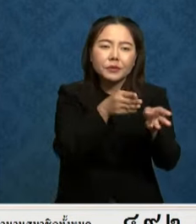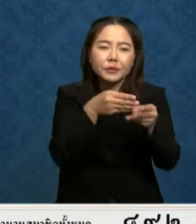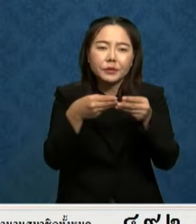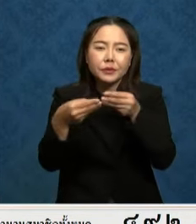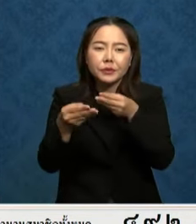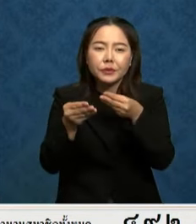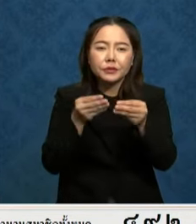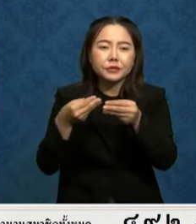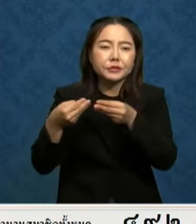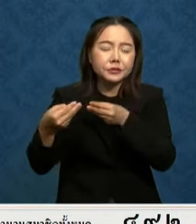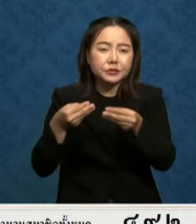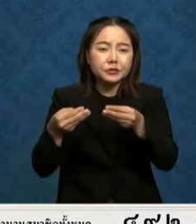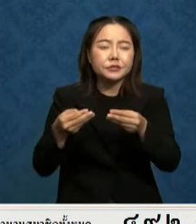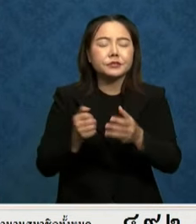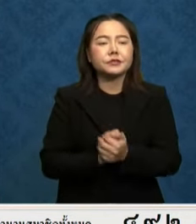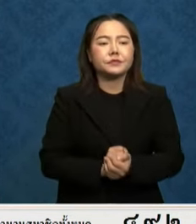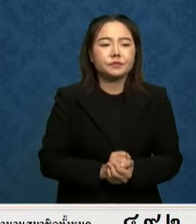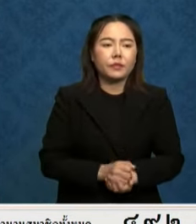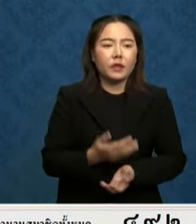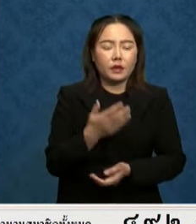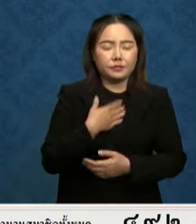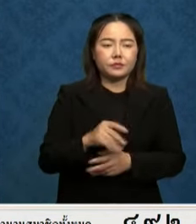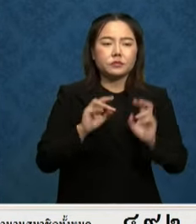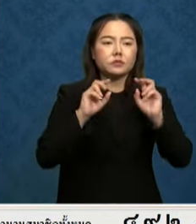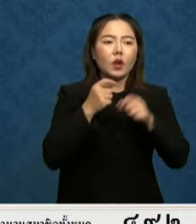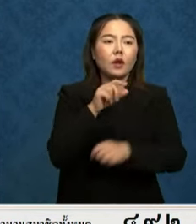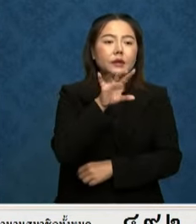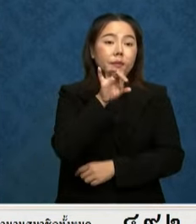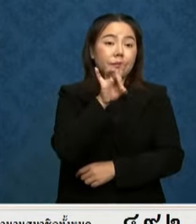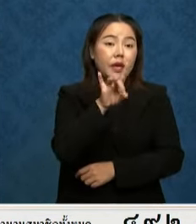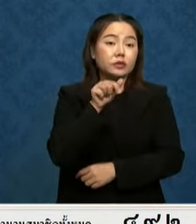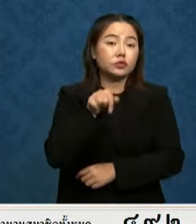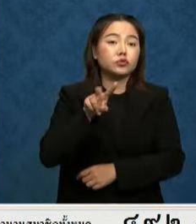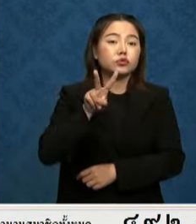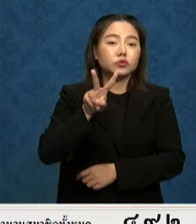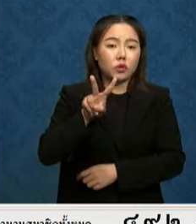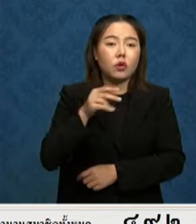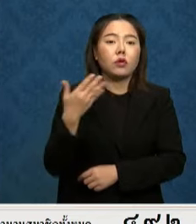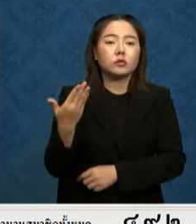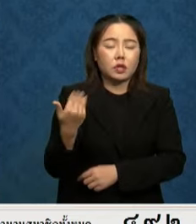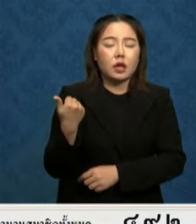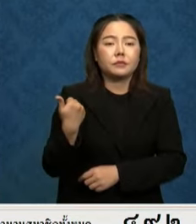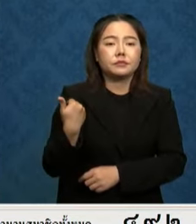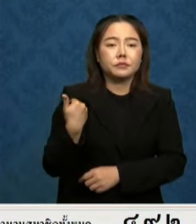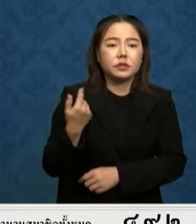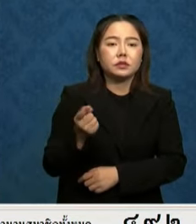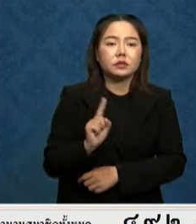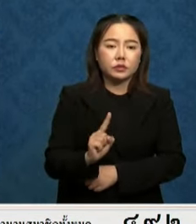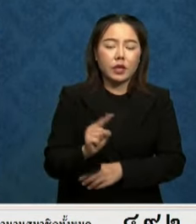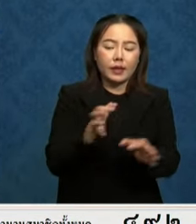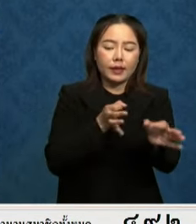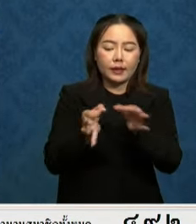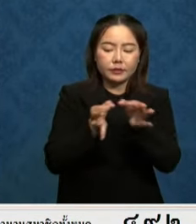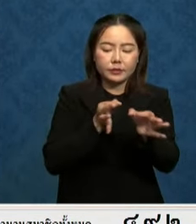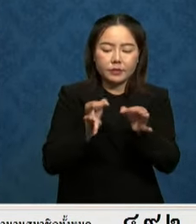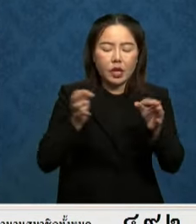8.2 นะครับหน้า 23 ท่านไปดูว่า ยืนจนไ้ตรงนี้ประเดนที่ 2 คณะกรรมมาที่การไม่ได้